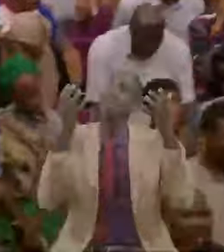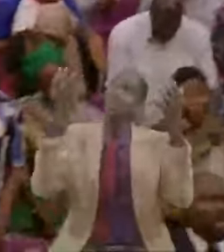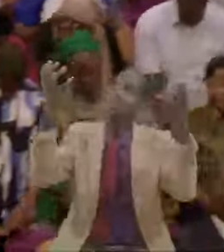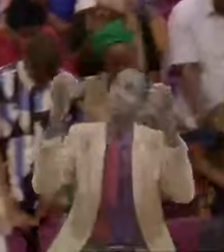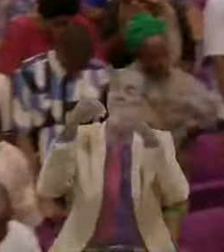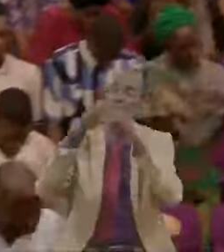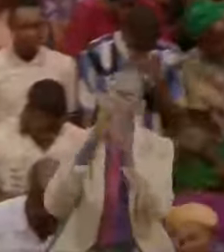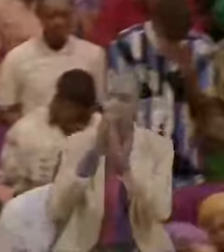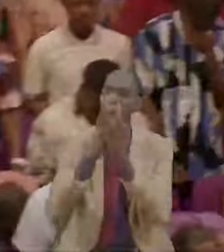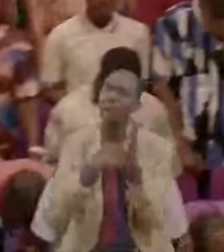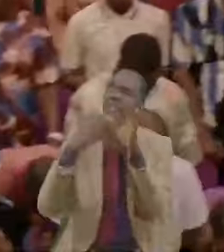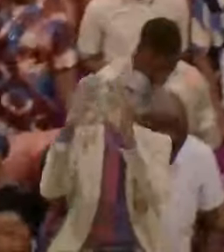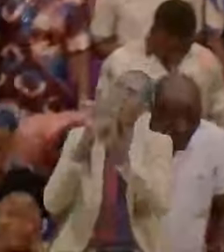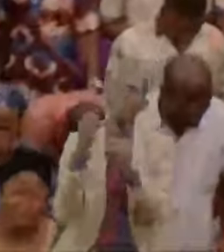soir.